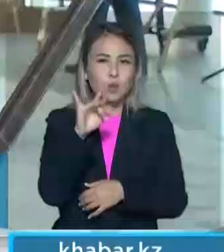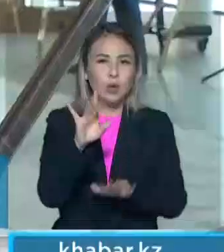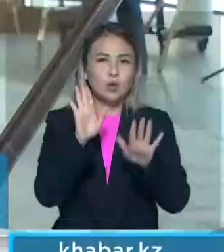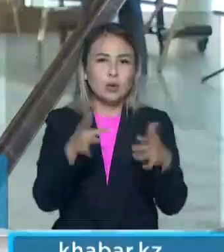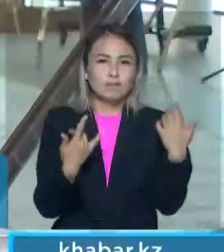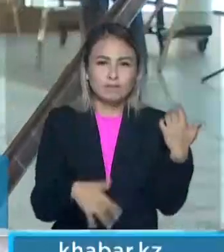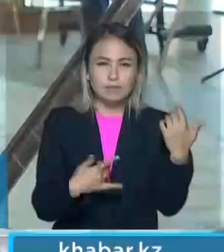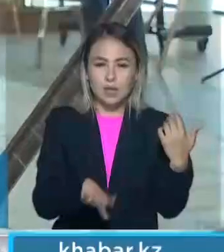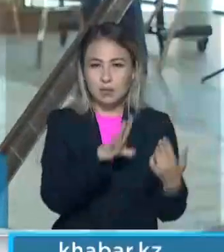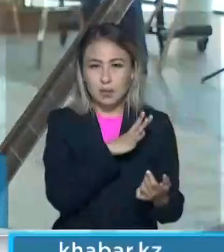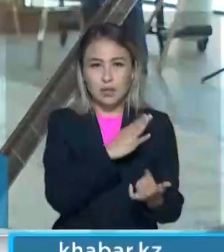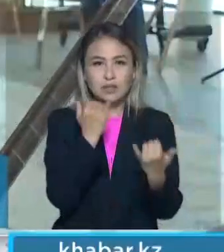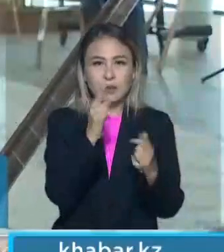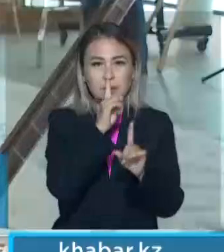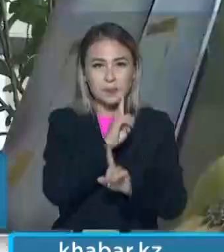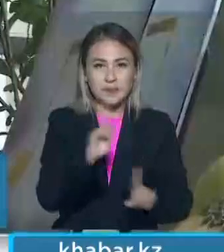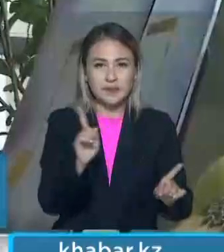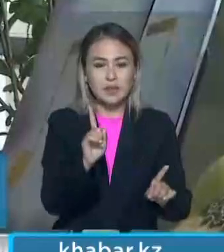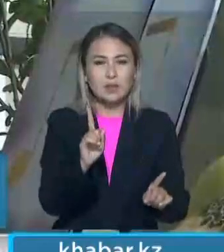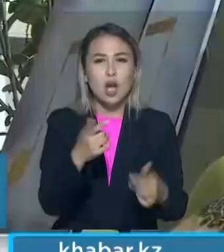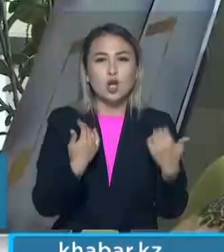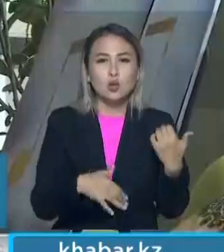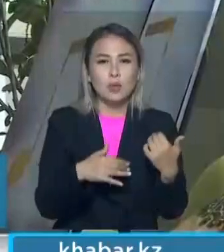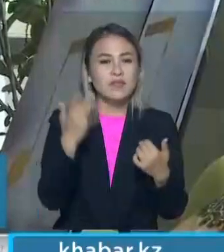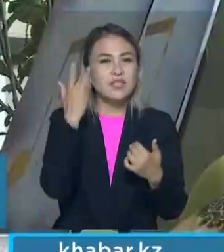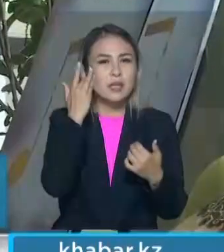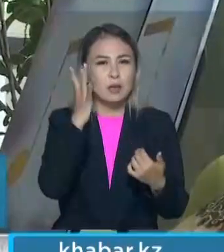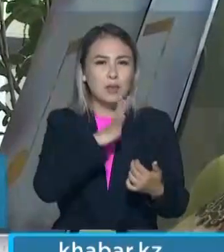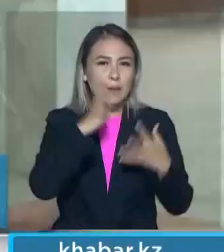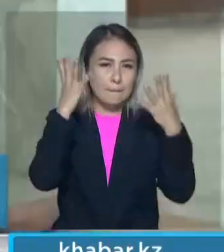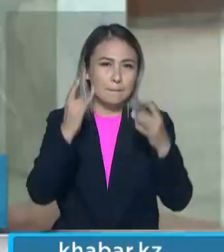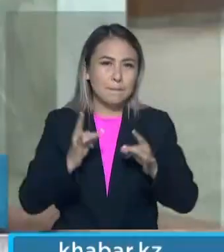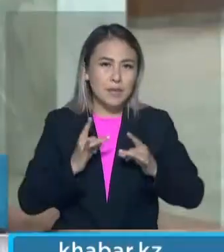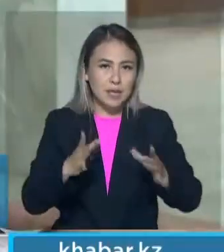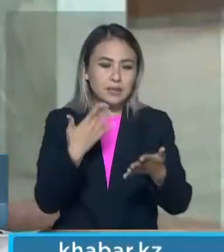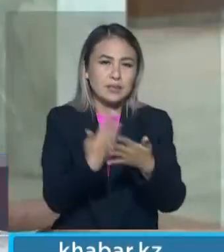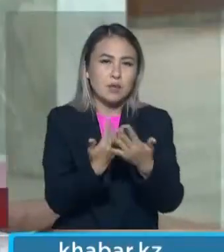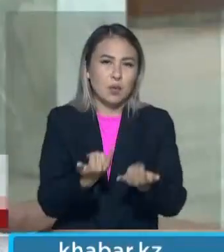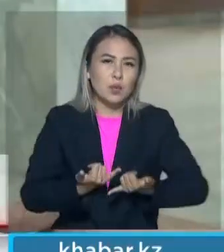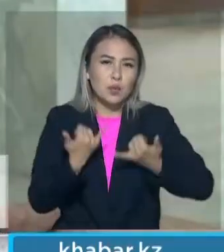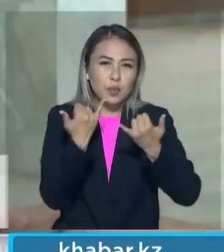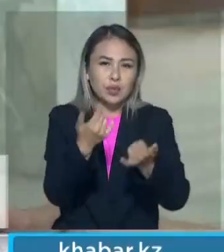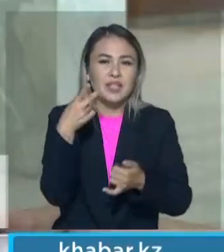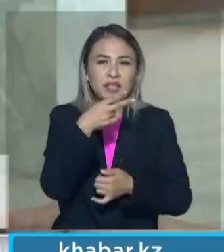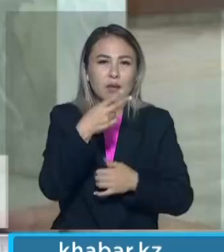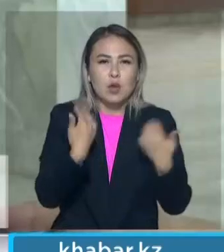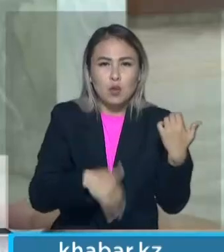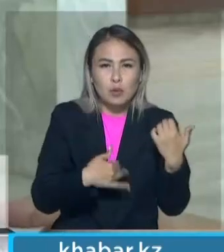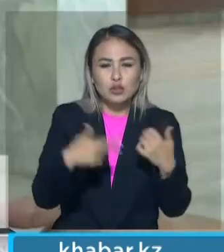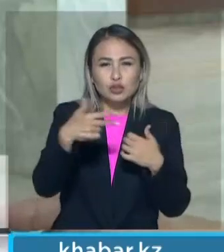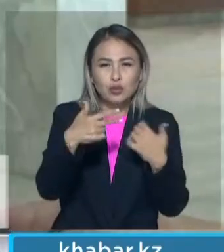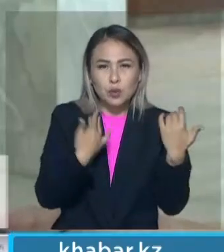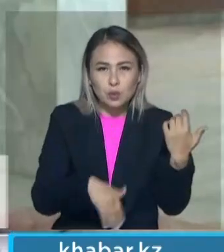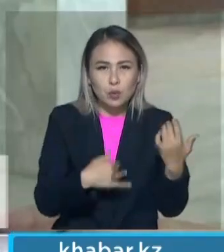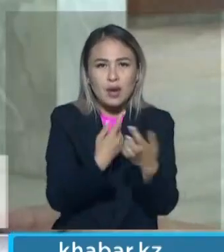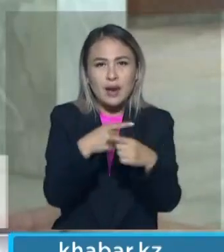шертпе күйлер ғана болып тұрды, сол жағы ерекшелік деп ойлаймын. Домбыра күні дегенде кейде біз мысалы науқанға беріліп 2000 домбырашыны, 3000 домбырашыны